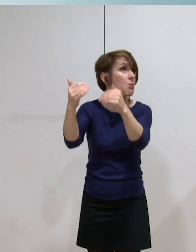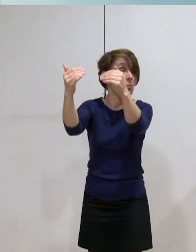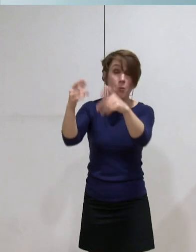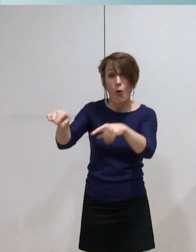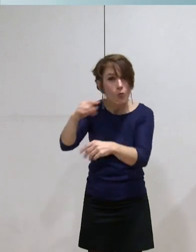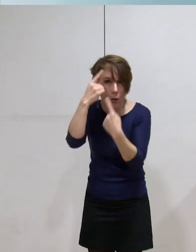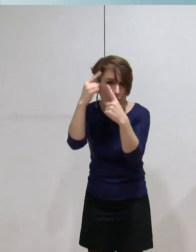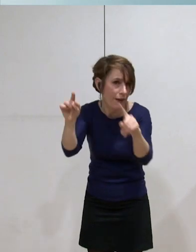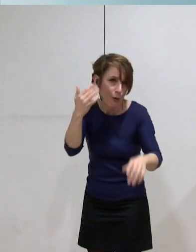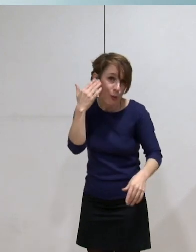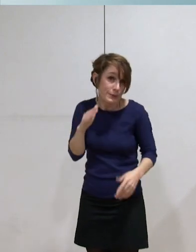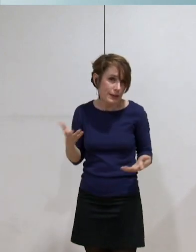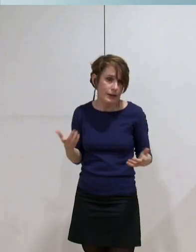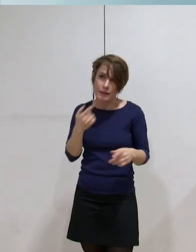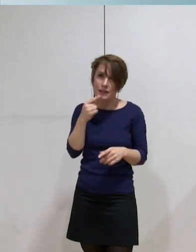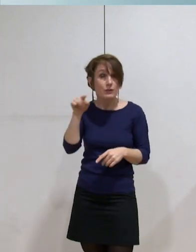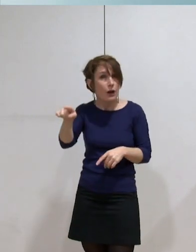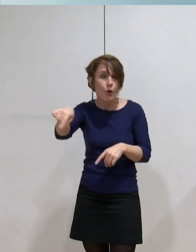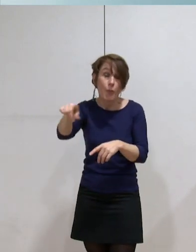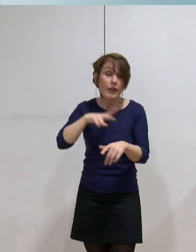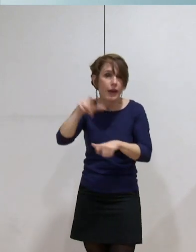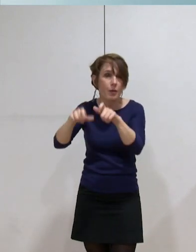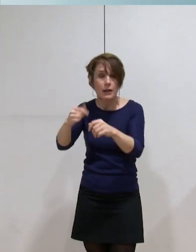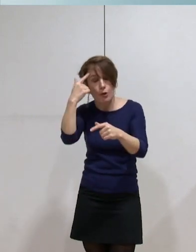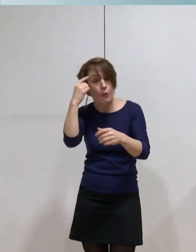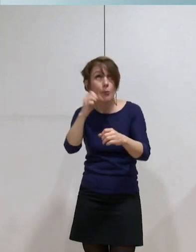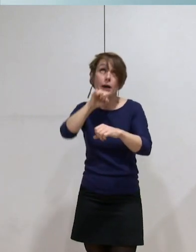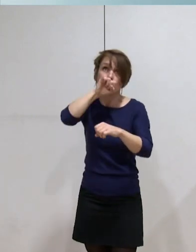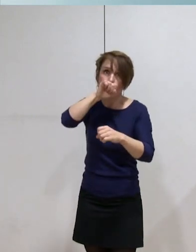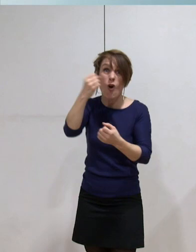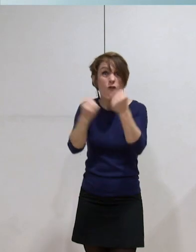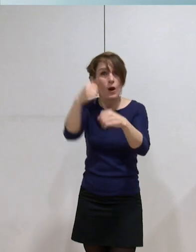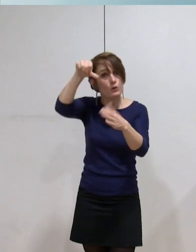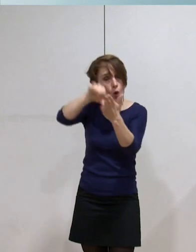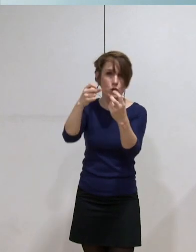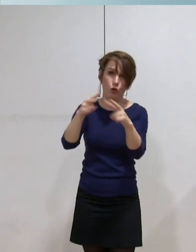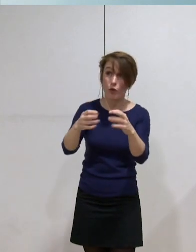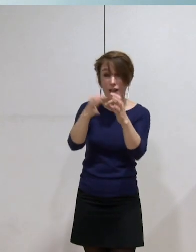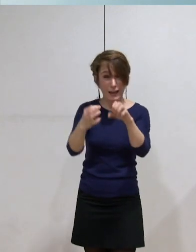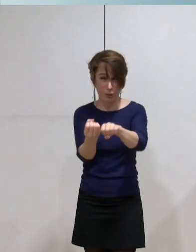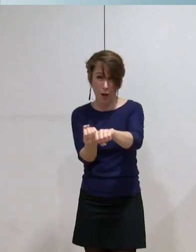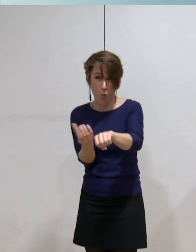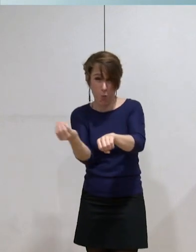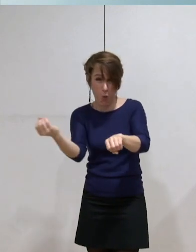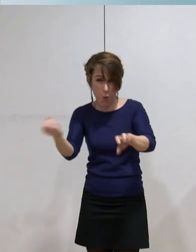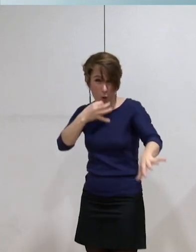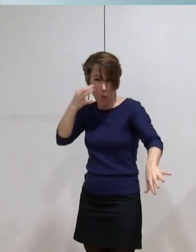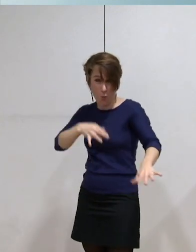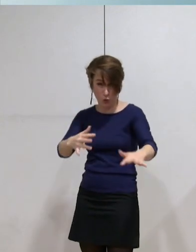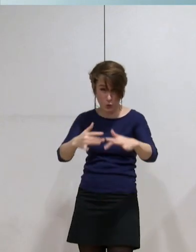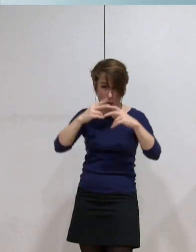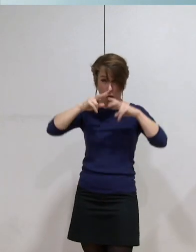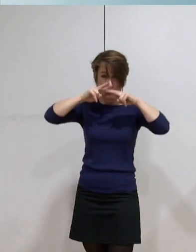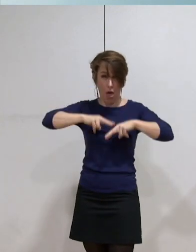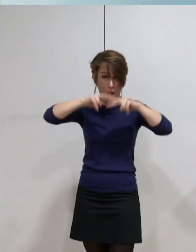uniquement penser la voiture dans le centreeville en fixtion nos enfants nos aînés en installant des grandes